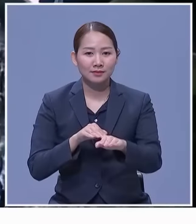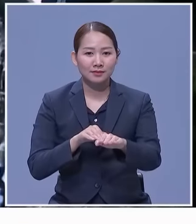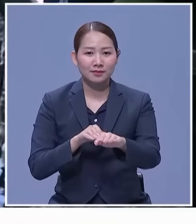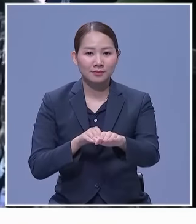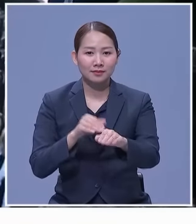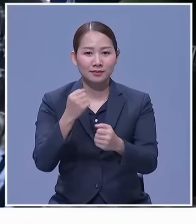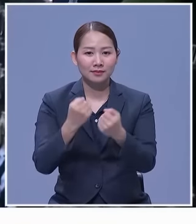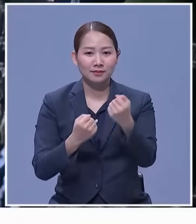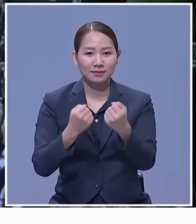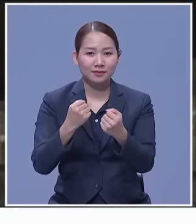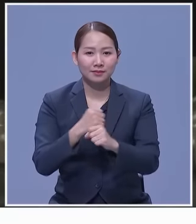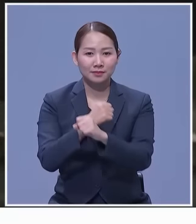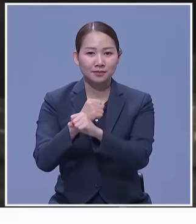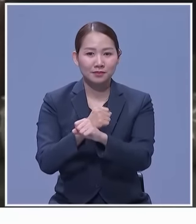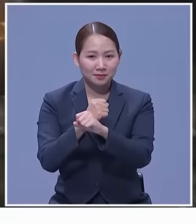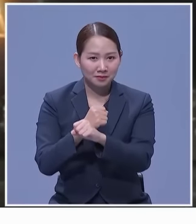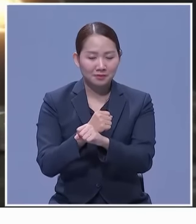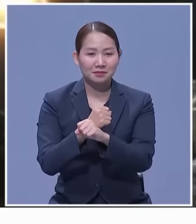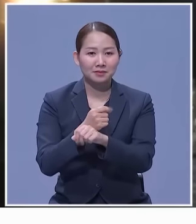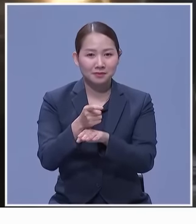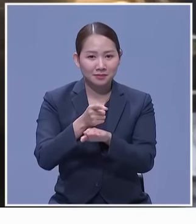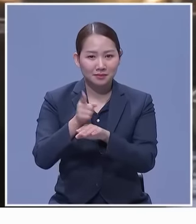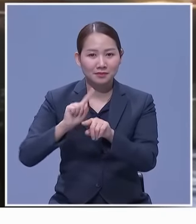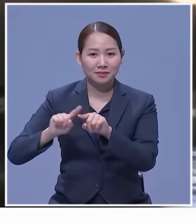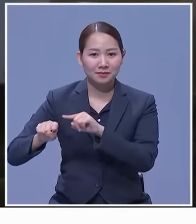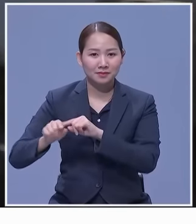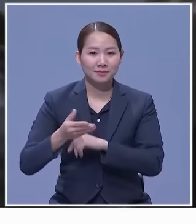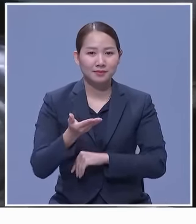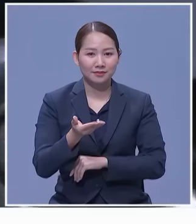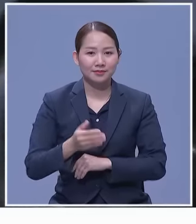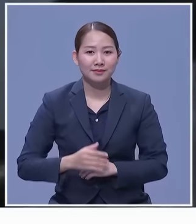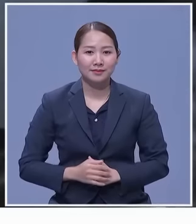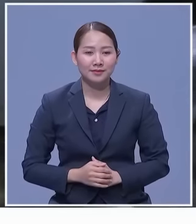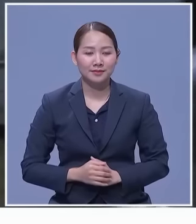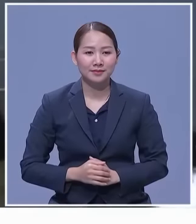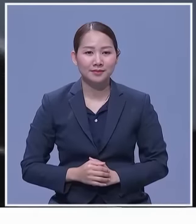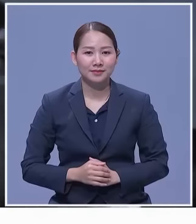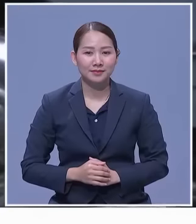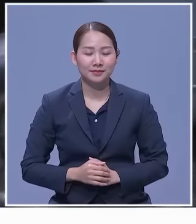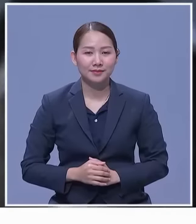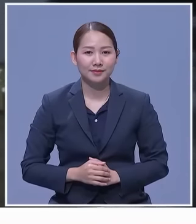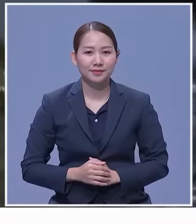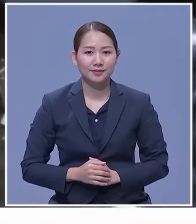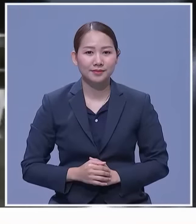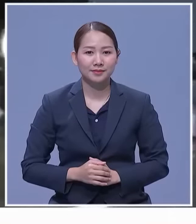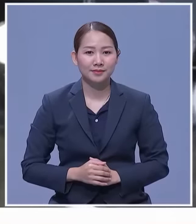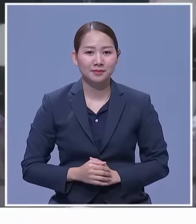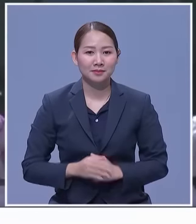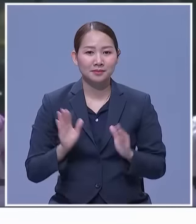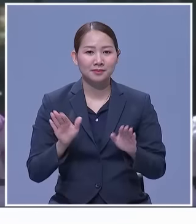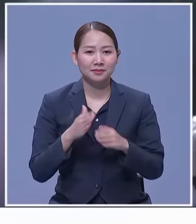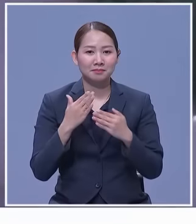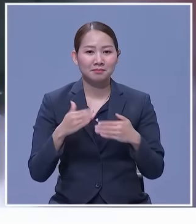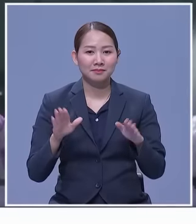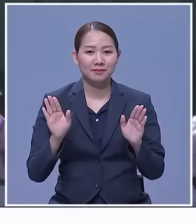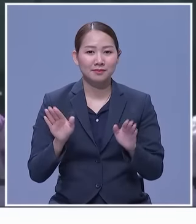าะ V150 CMD กระเทินน้ำกระเทินบกมีปืนต่อสู้อากาศยานใช้ในภารกิจลาดตระเวนเส้นทางและรักษาความมั่นคงตาม